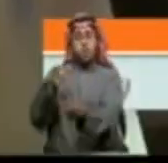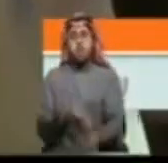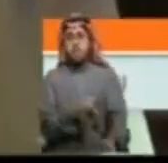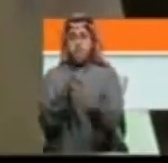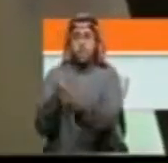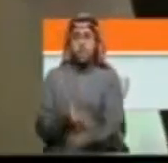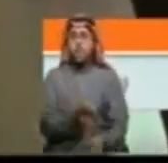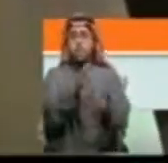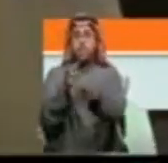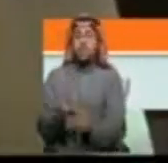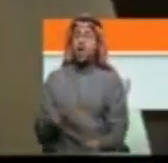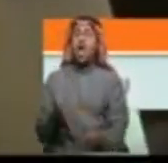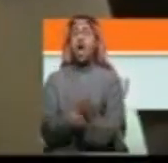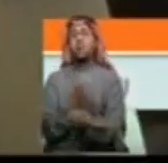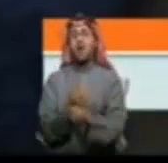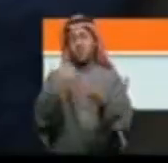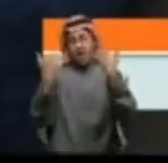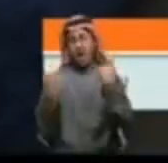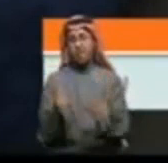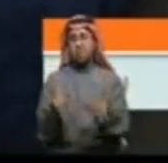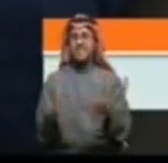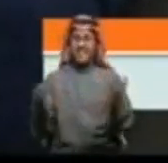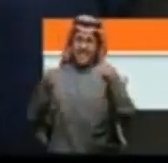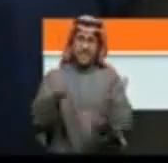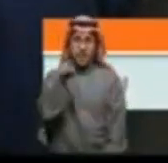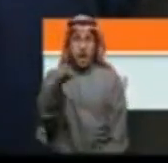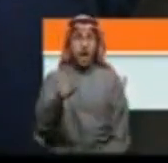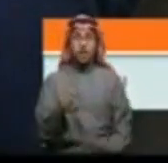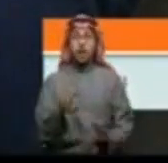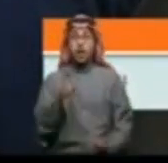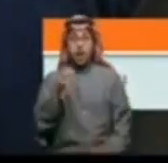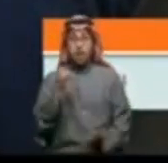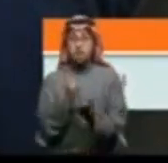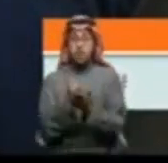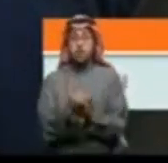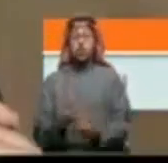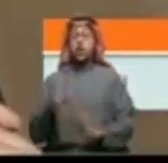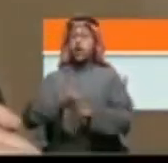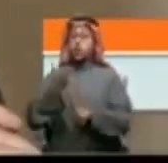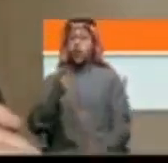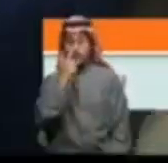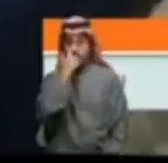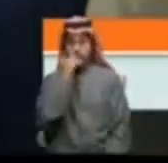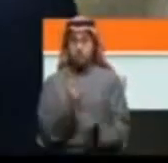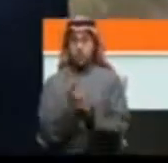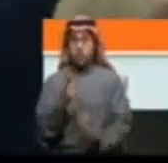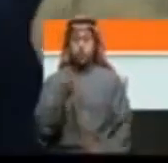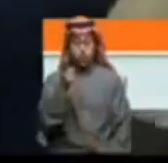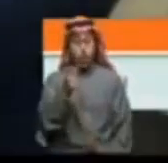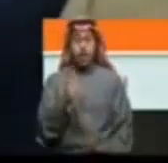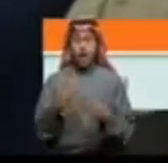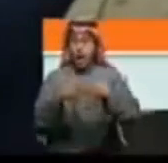ممثلين للميليشيات والحكومة اليمنية، التي أكدت أن الانقلابيين يعرقلون ما اتفق عليه في السويد حول